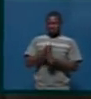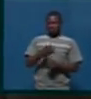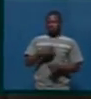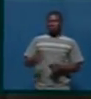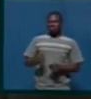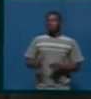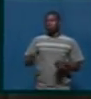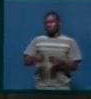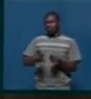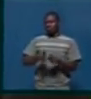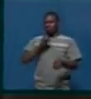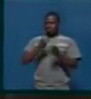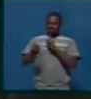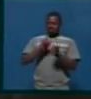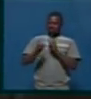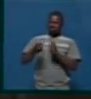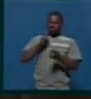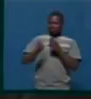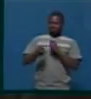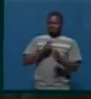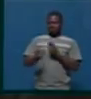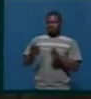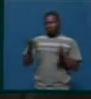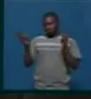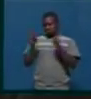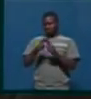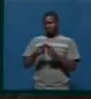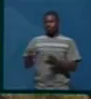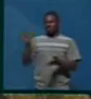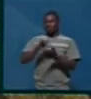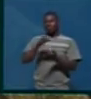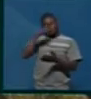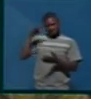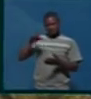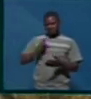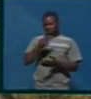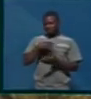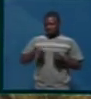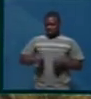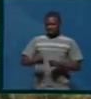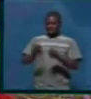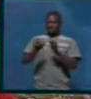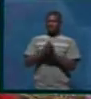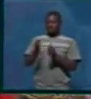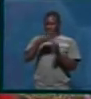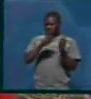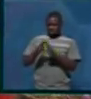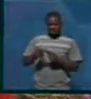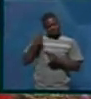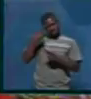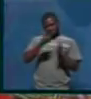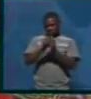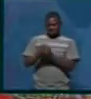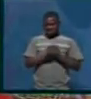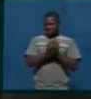aussi. Donc c'est en ce sens que nous avons essayé de réunir les différents acteurs des différentes provinces pour qu'ensemble nous puissions réfléchir